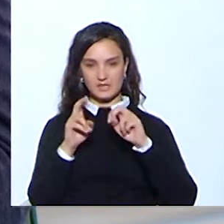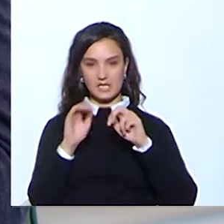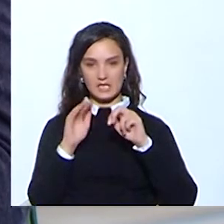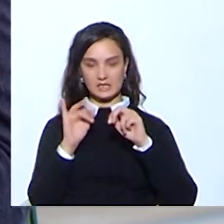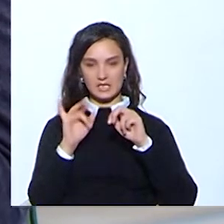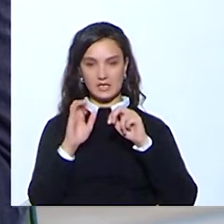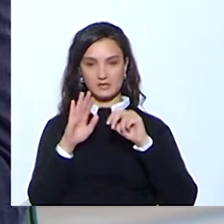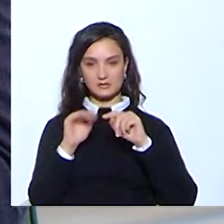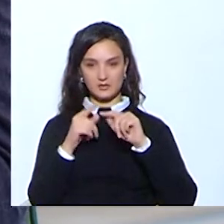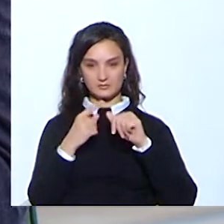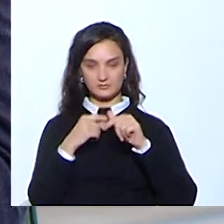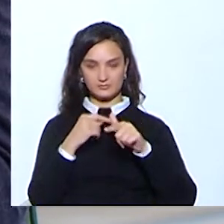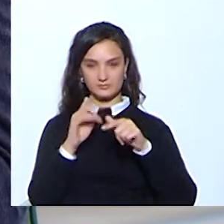კატარახტა.